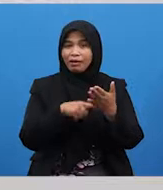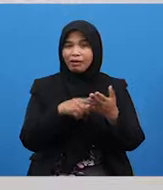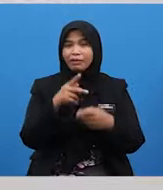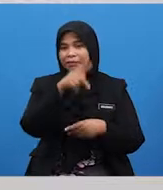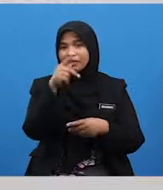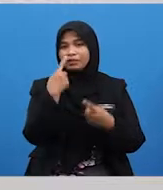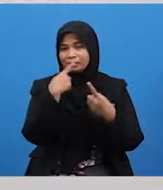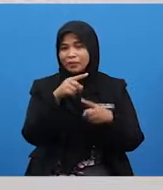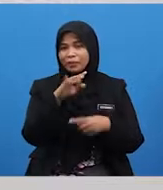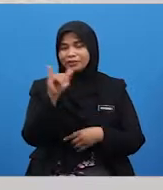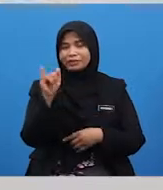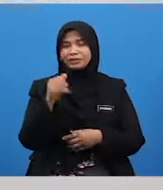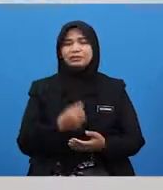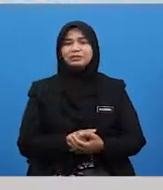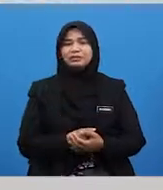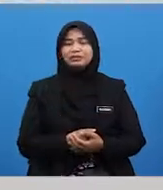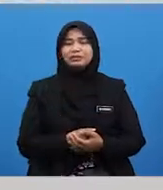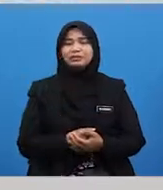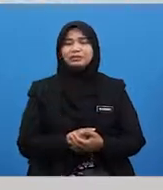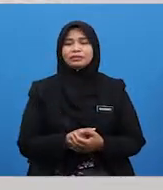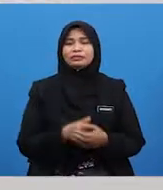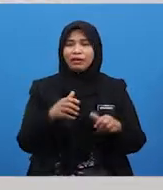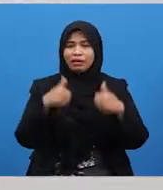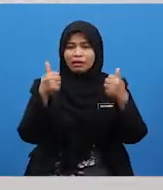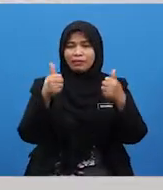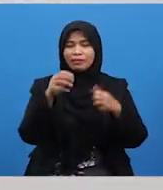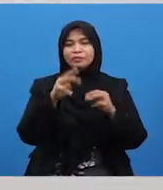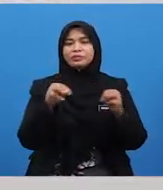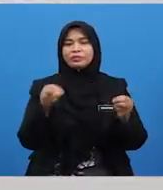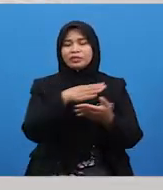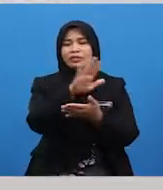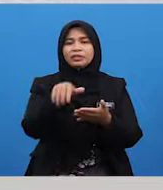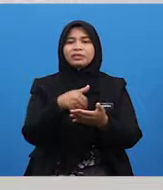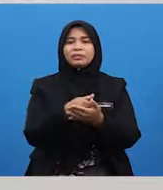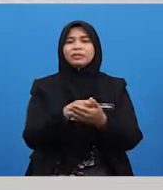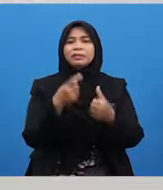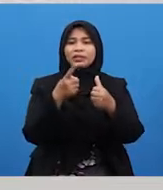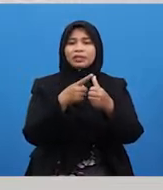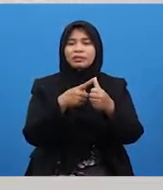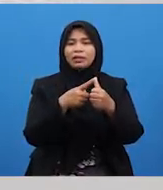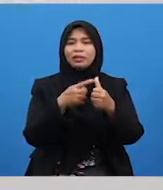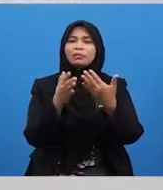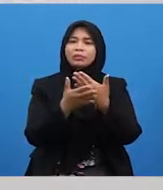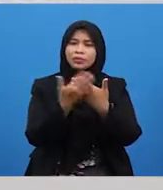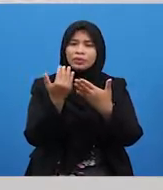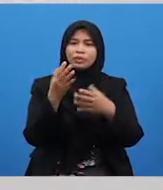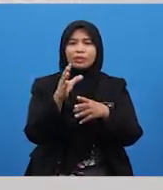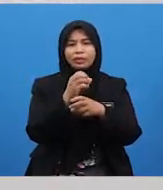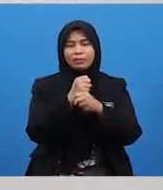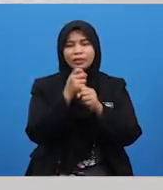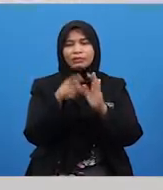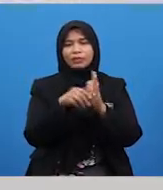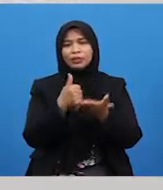jawapannya murid-murid? Ya, betul. Hebat murid-murid saya. Pertama ialah mudah